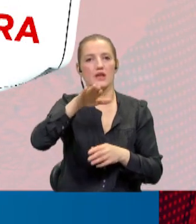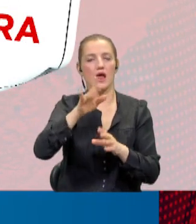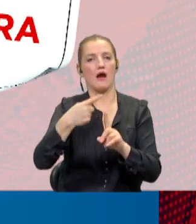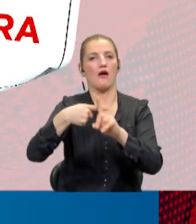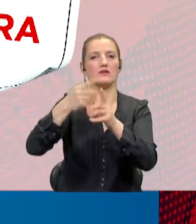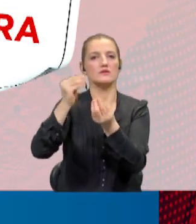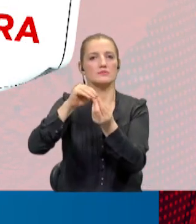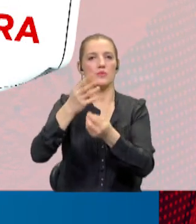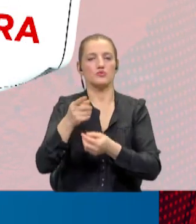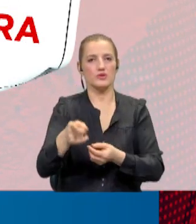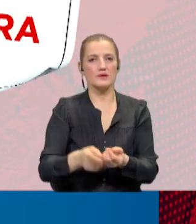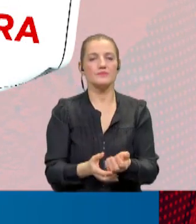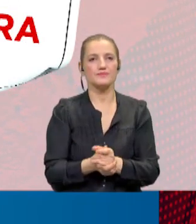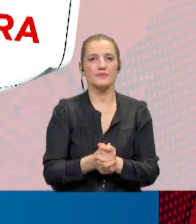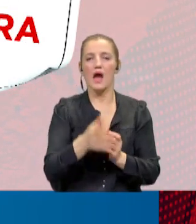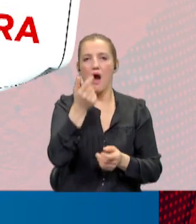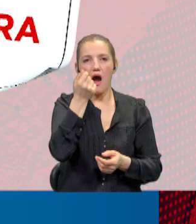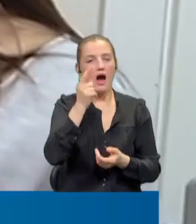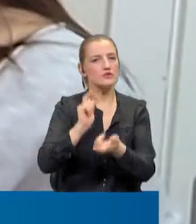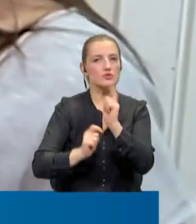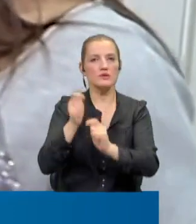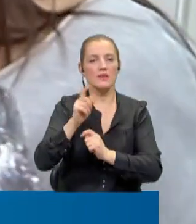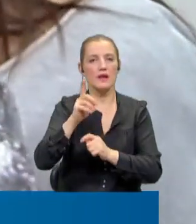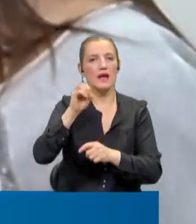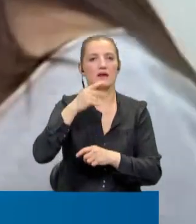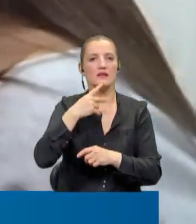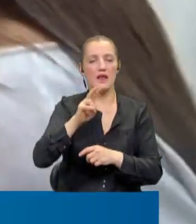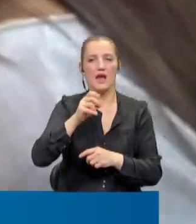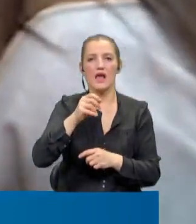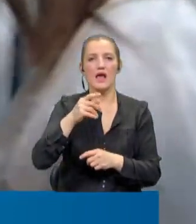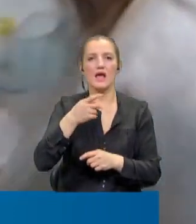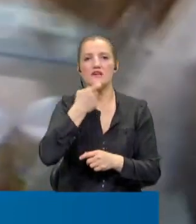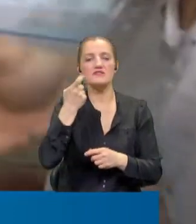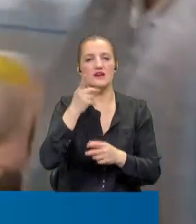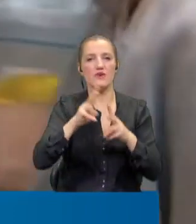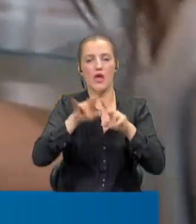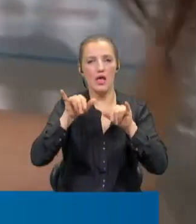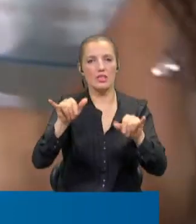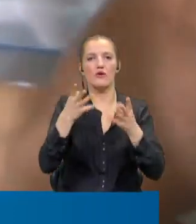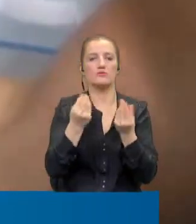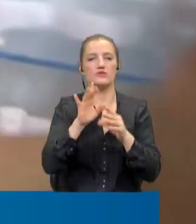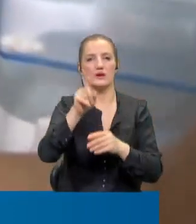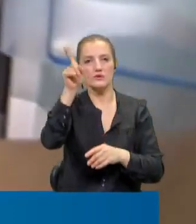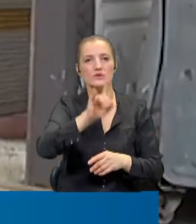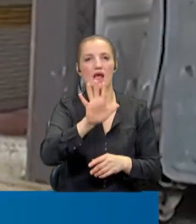309 liraya ulaşacak Asus O halde eski faturasıyla karşılamayacak yüzde 52'lik bir artış olacak